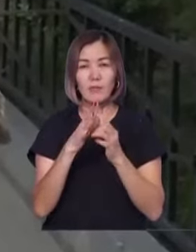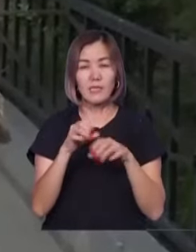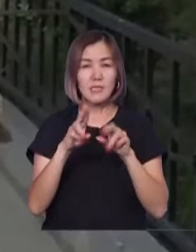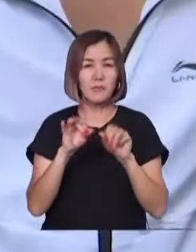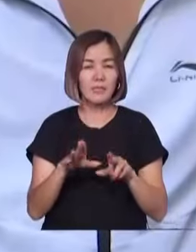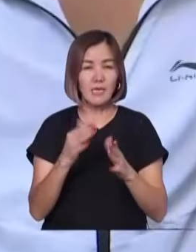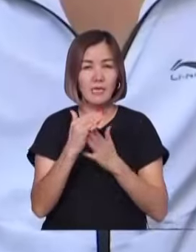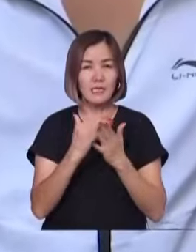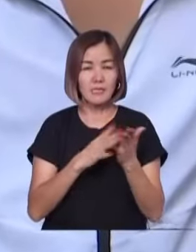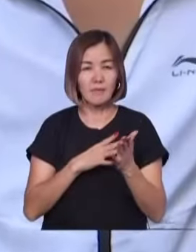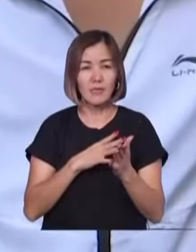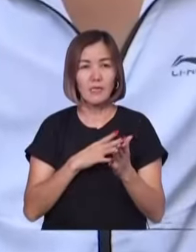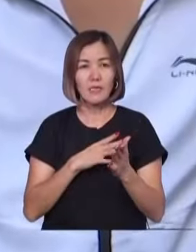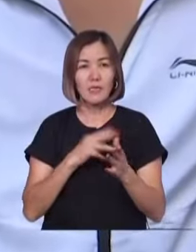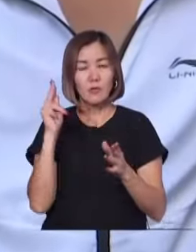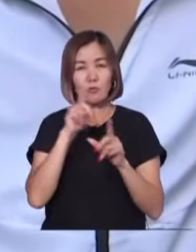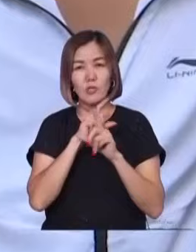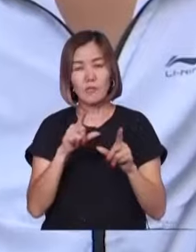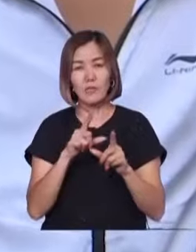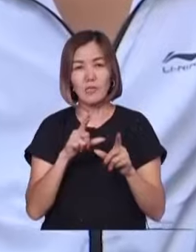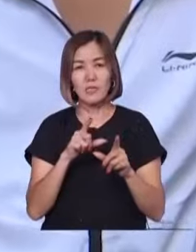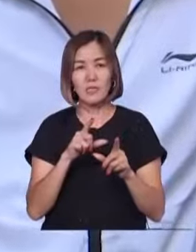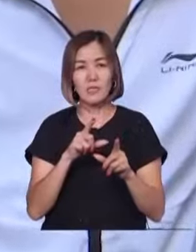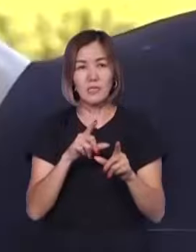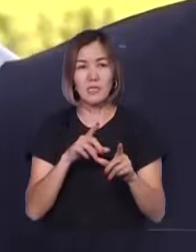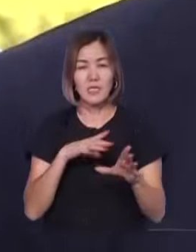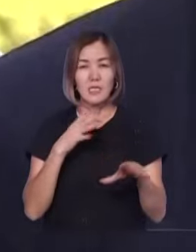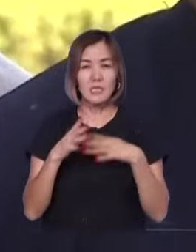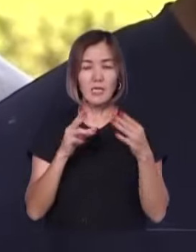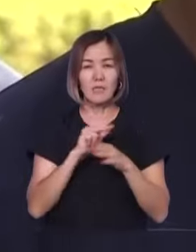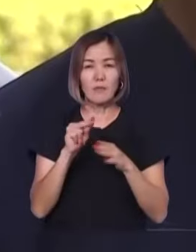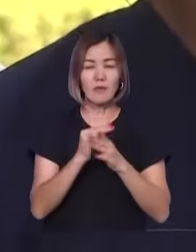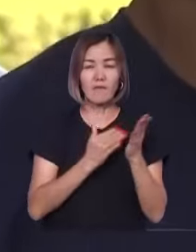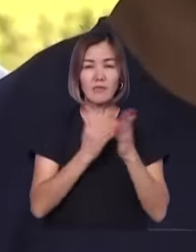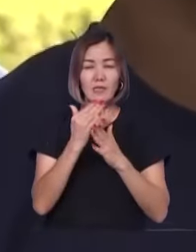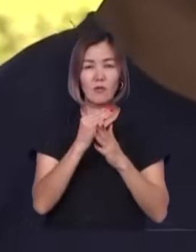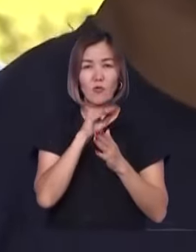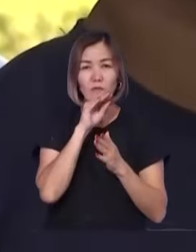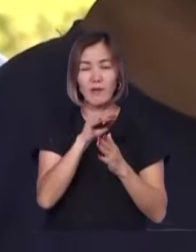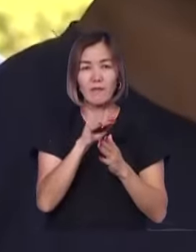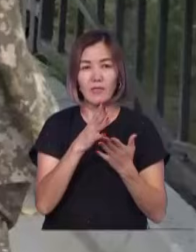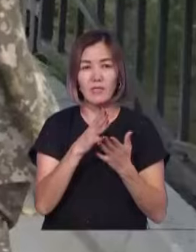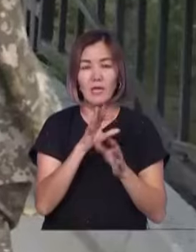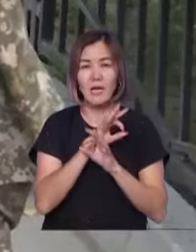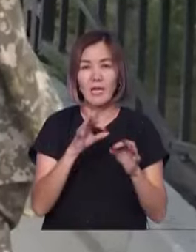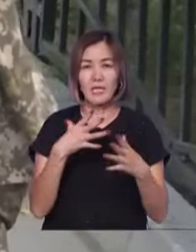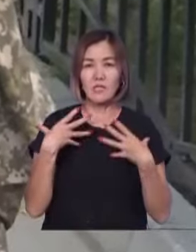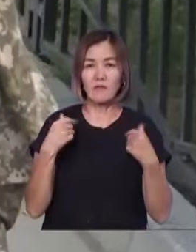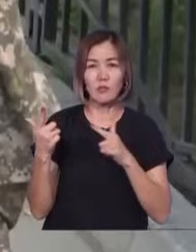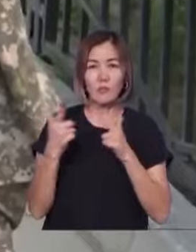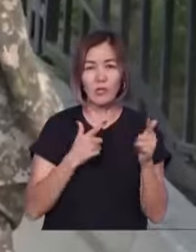специальностям вместе с тем учебное заведение занимается выпуском высокова имею отличную физическую